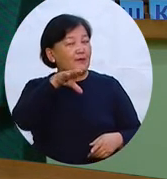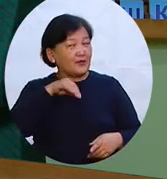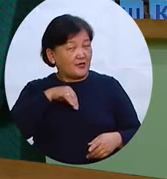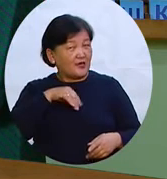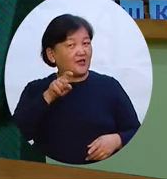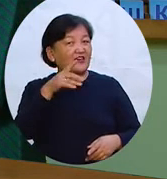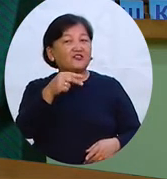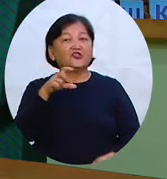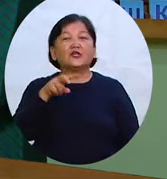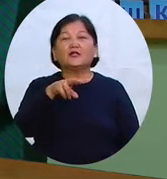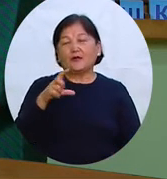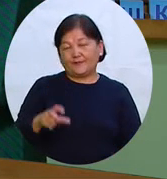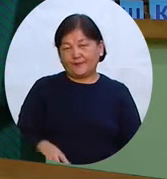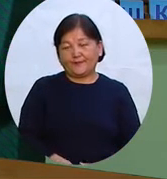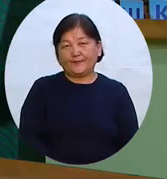тэгвэл зохиогч